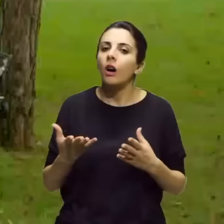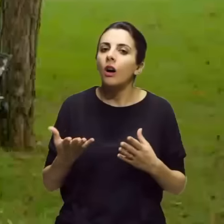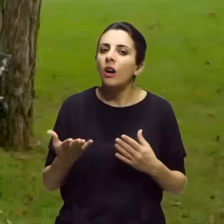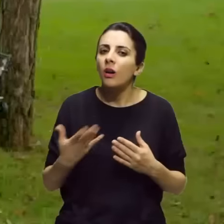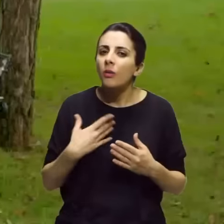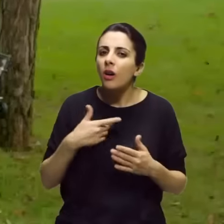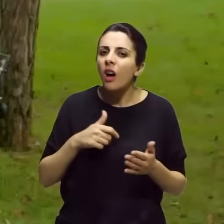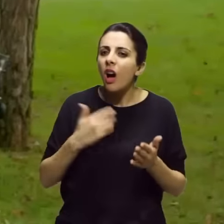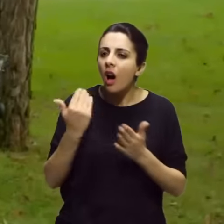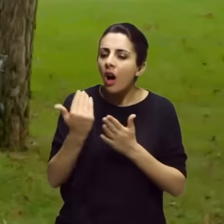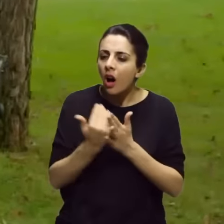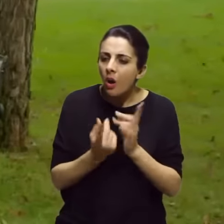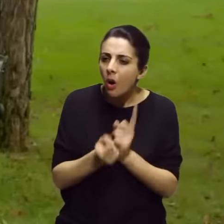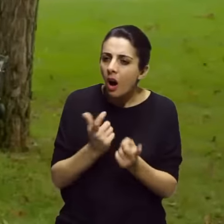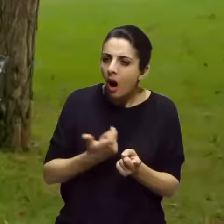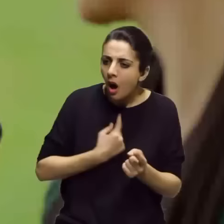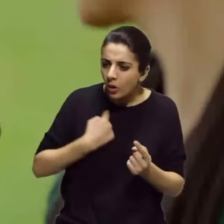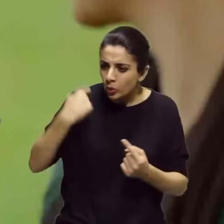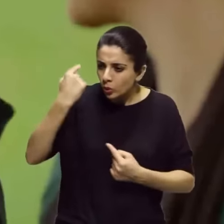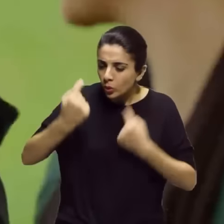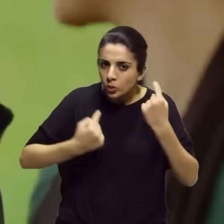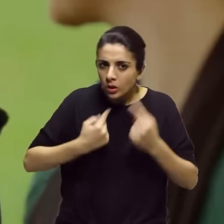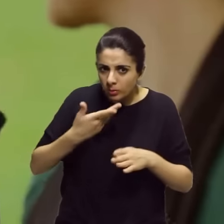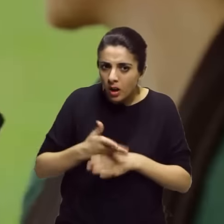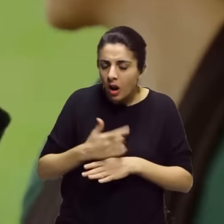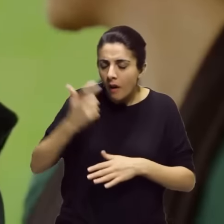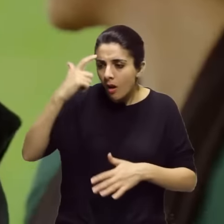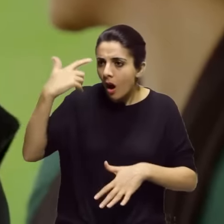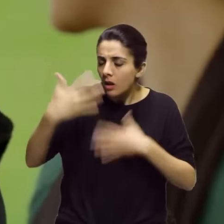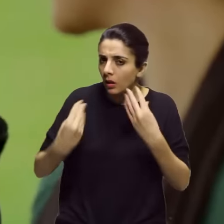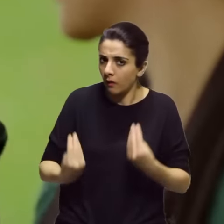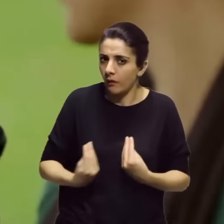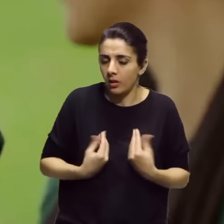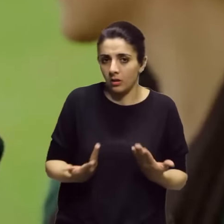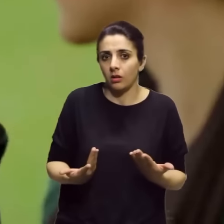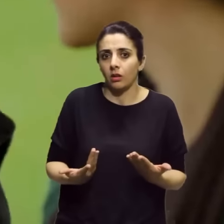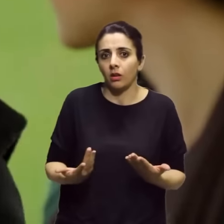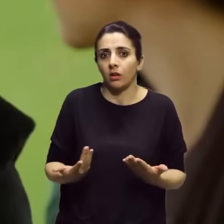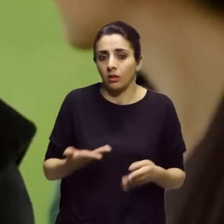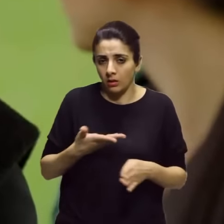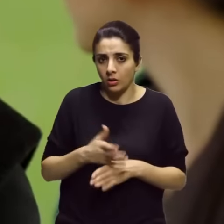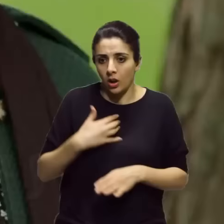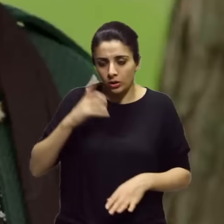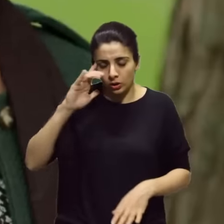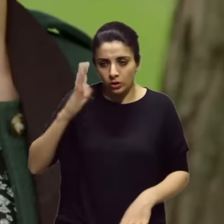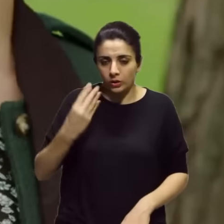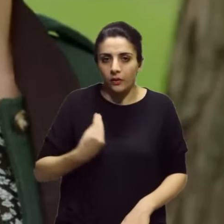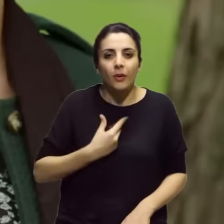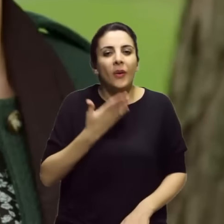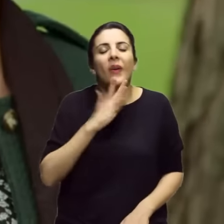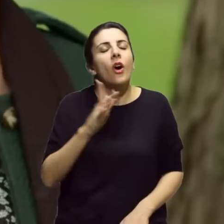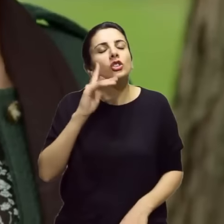kankanın şeylerini, kanunlarını ben irdelemekten... Vallahi billahi benim kafam gitti. Pusula mı şaştı? Yok